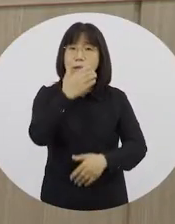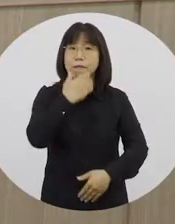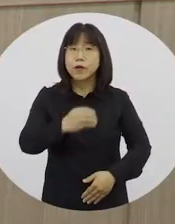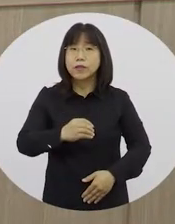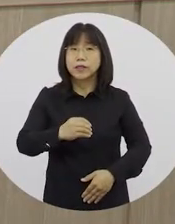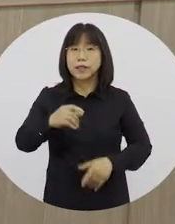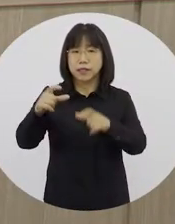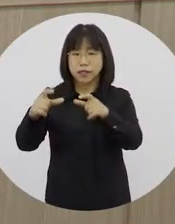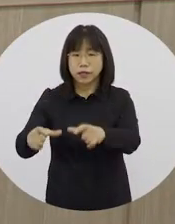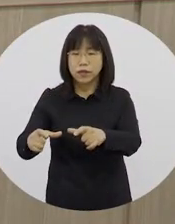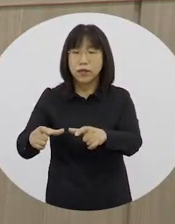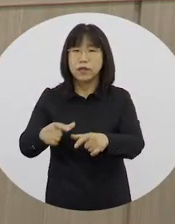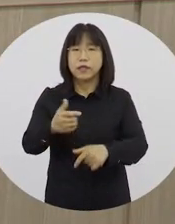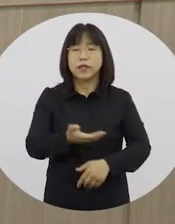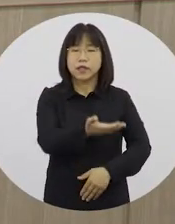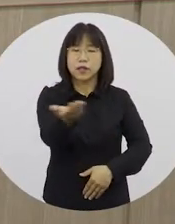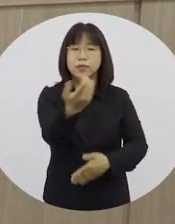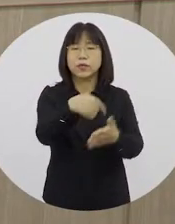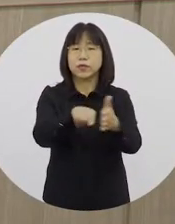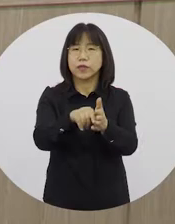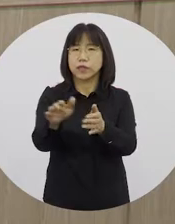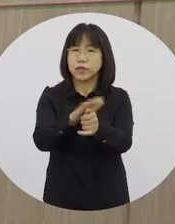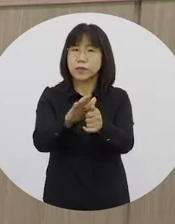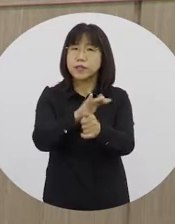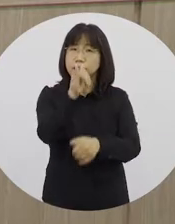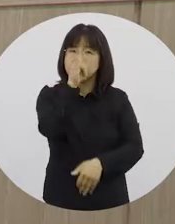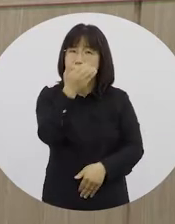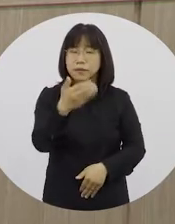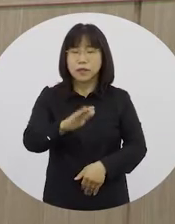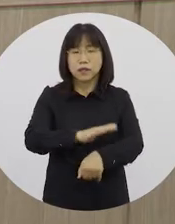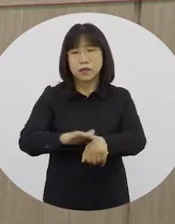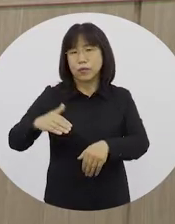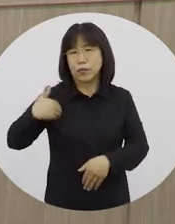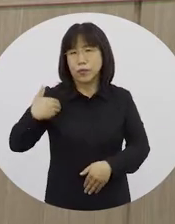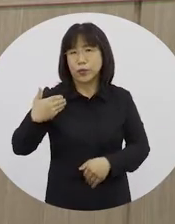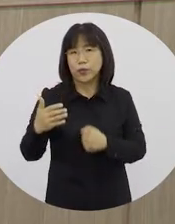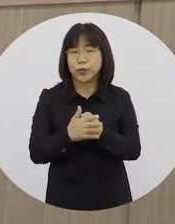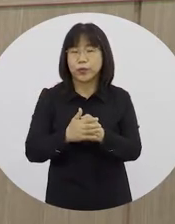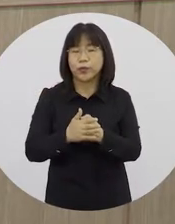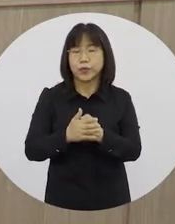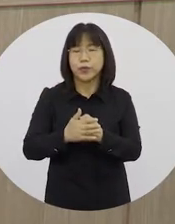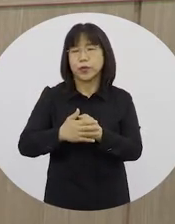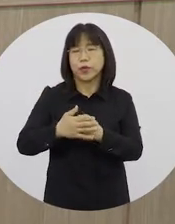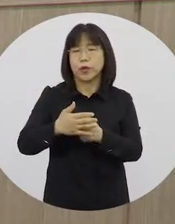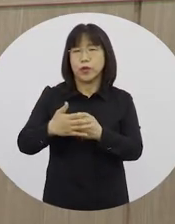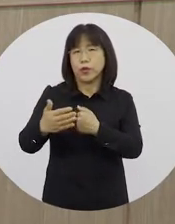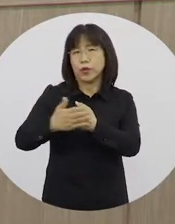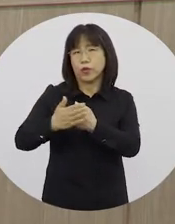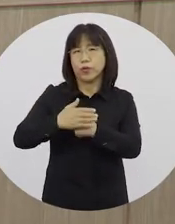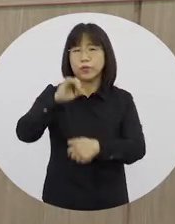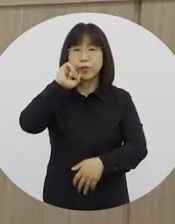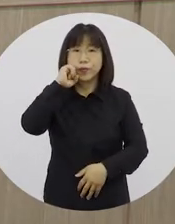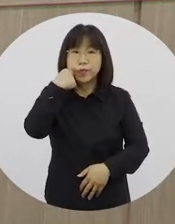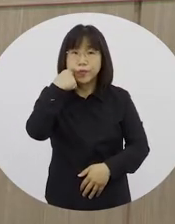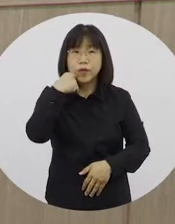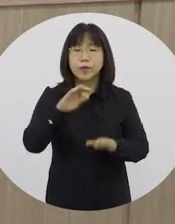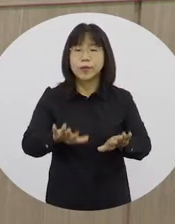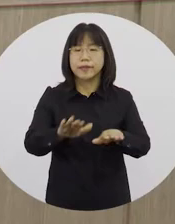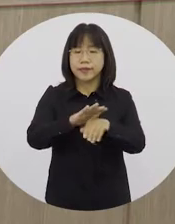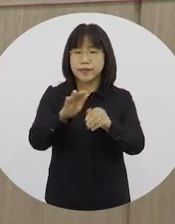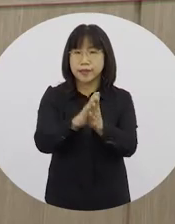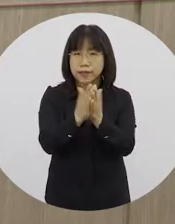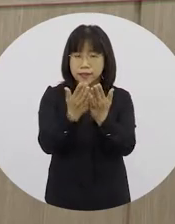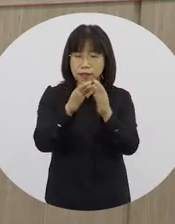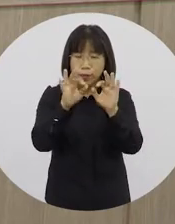복지시설들에서 주민들을 위한 복지 자원을 마련해놓고 있지만 주민들이 알지 못해서 지원받지 못하는 경우가 많았는데요.